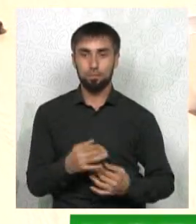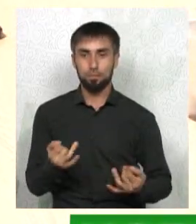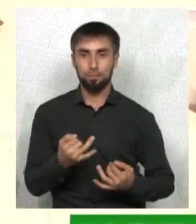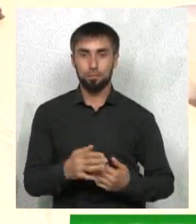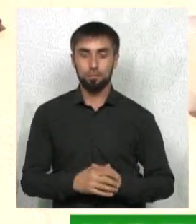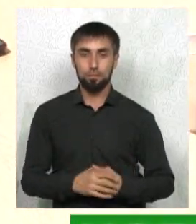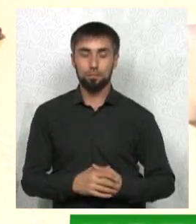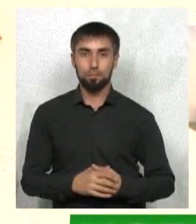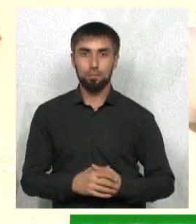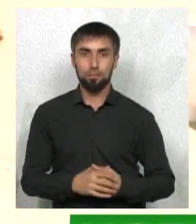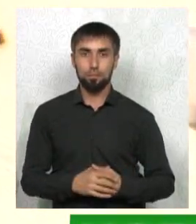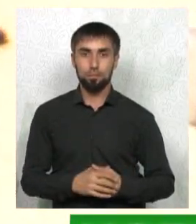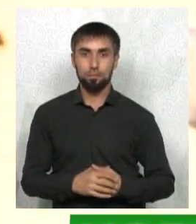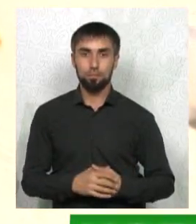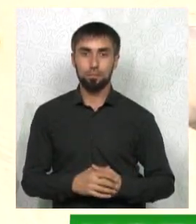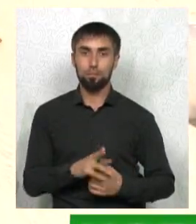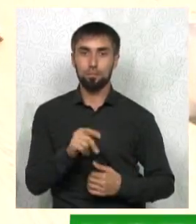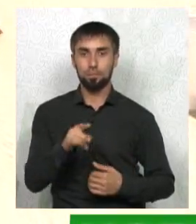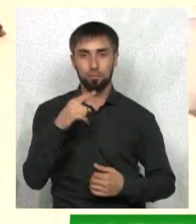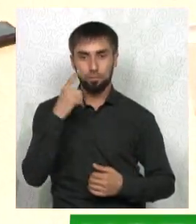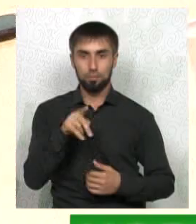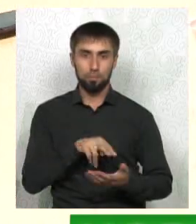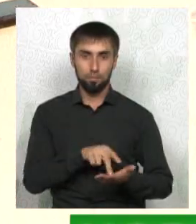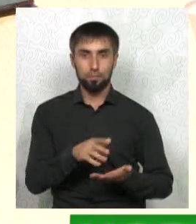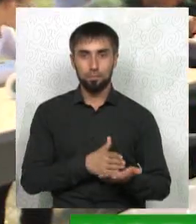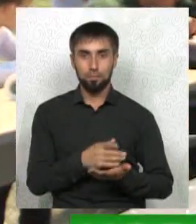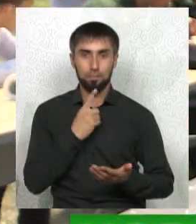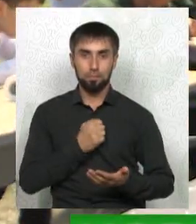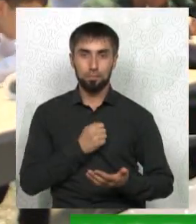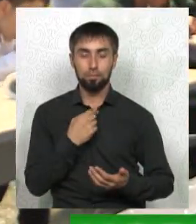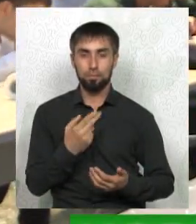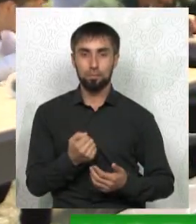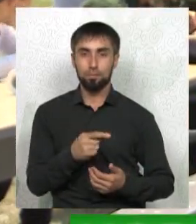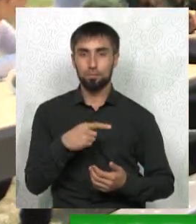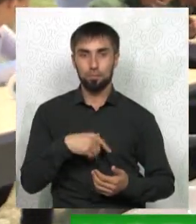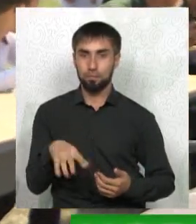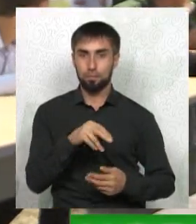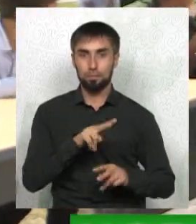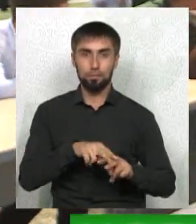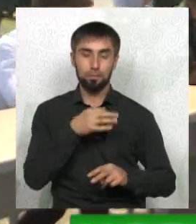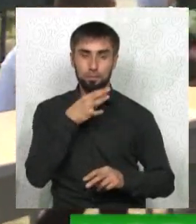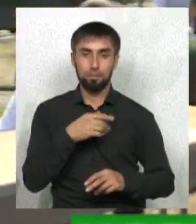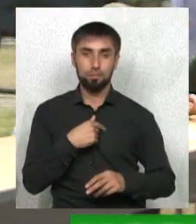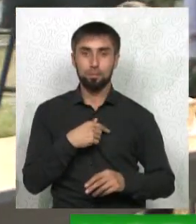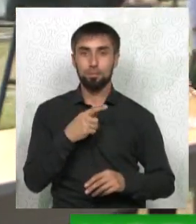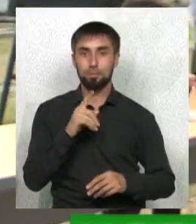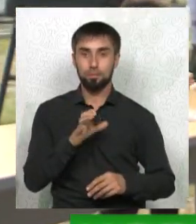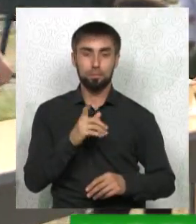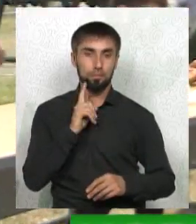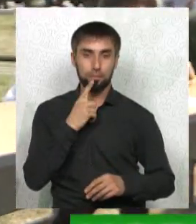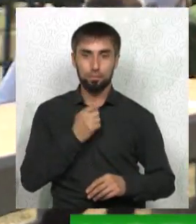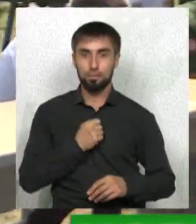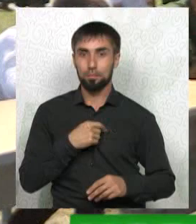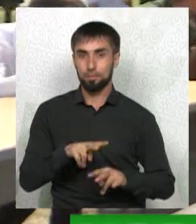интересно. Как ты думаешь, пойдешь служить? Да. Мне здесь все понравилось. Мы с Енармией